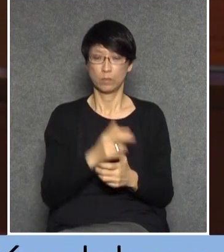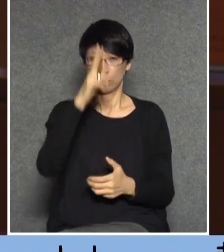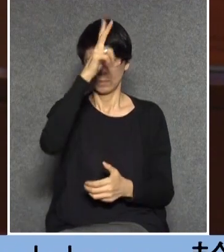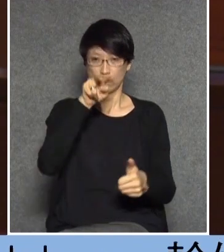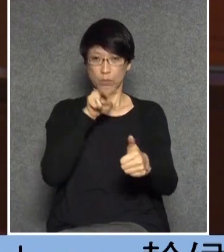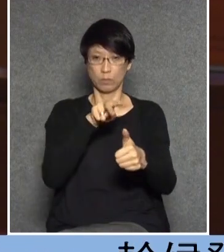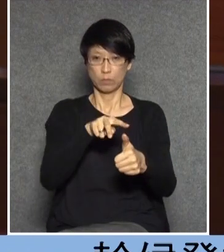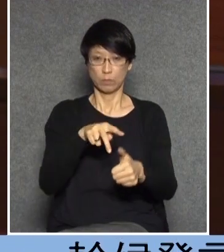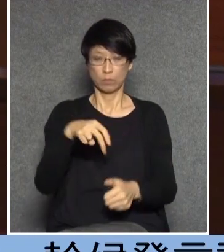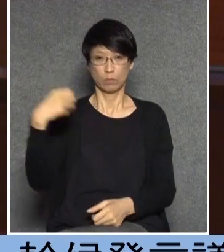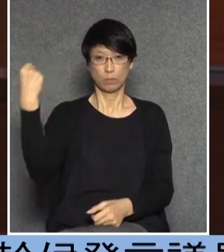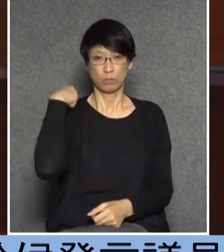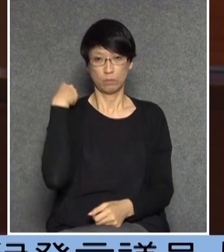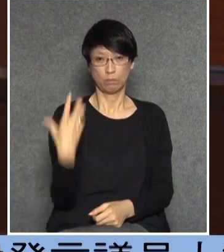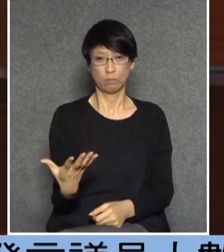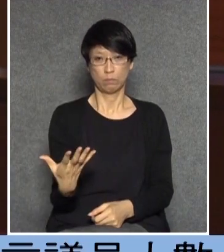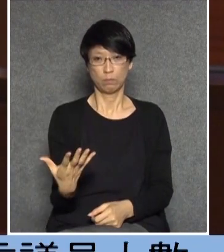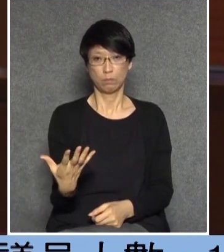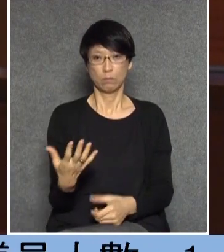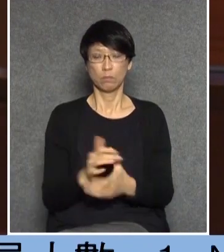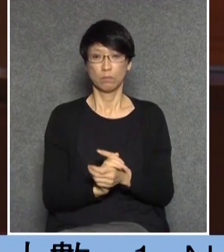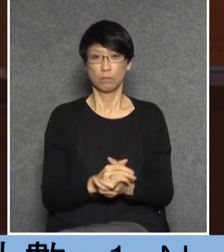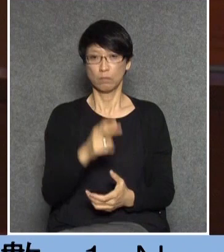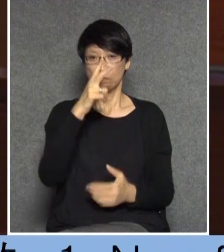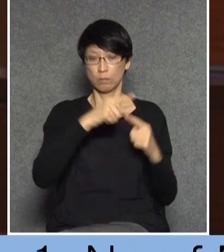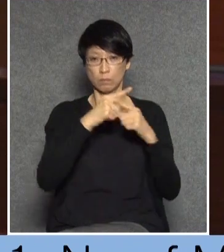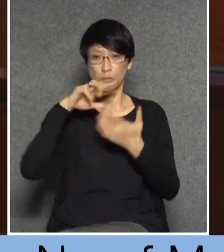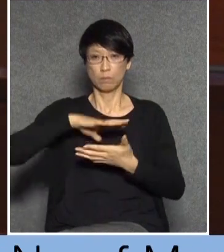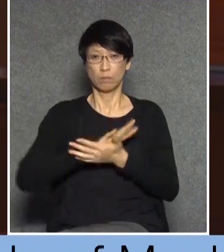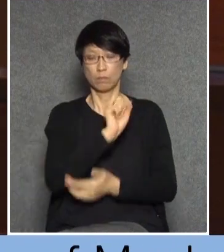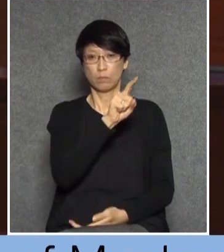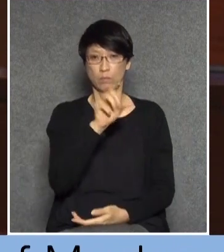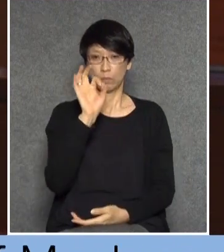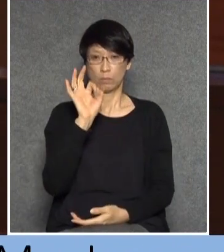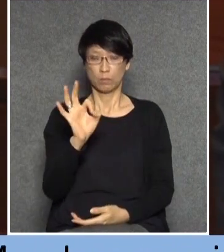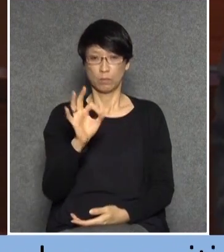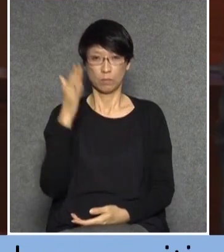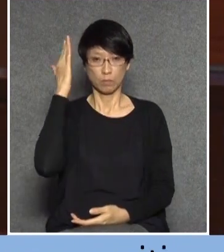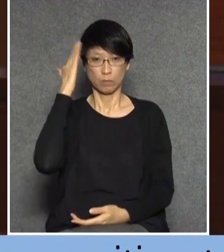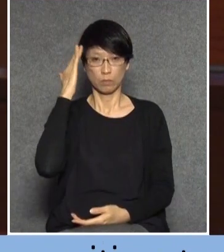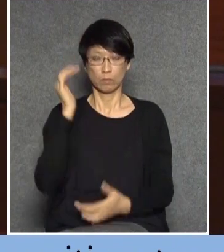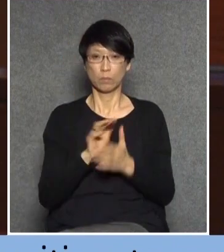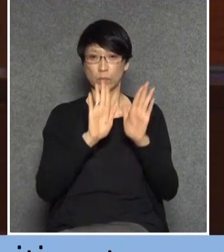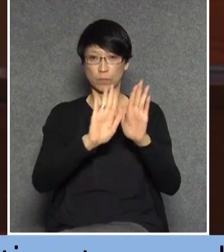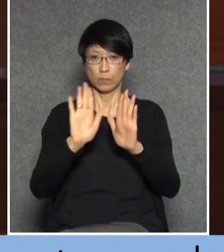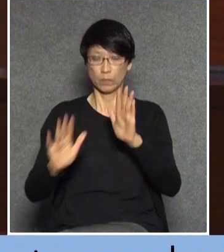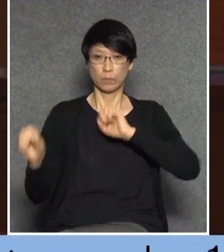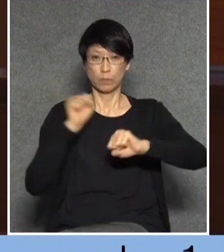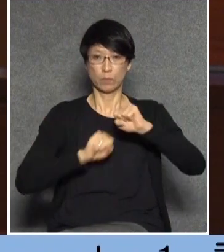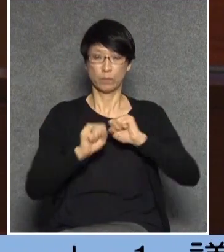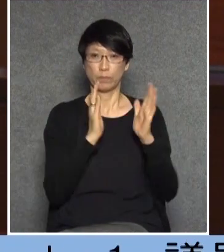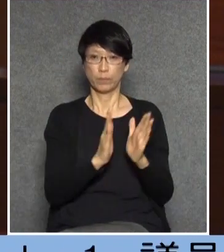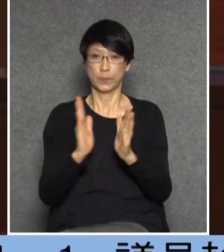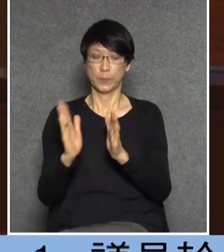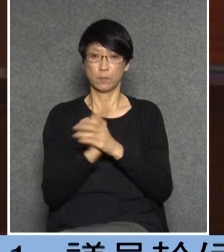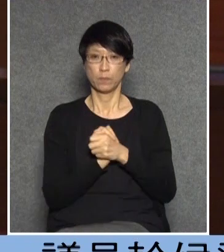力。香港政府在民意壓力底下，2013年年初就做一個咩咧？叫服務表現安排，